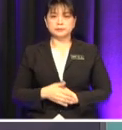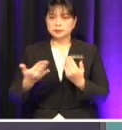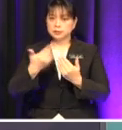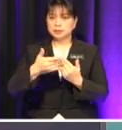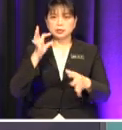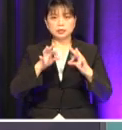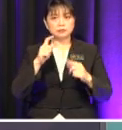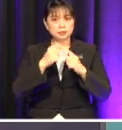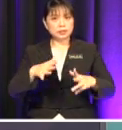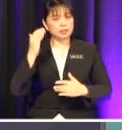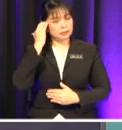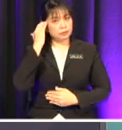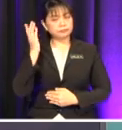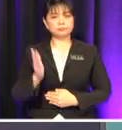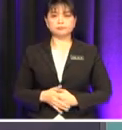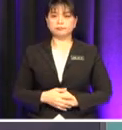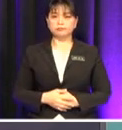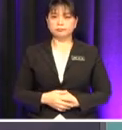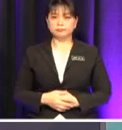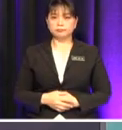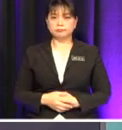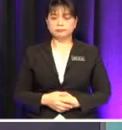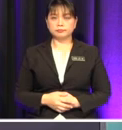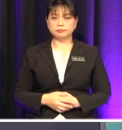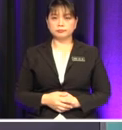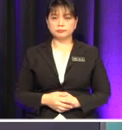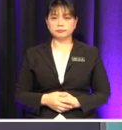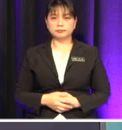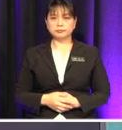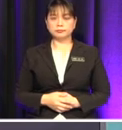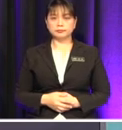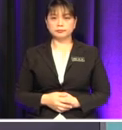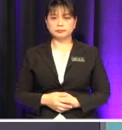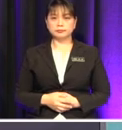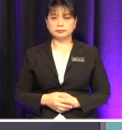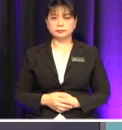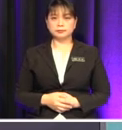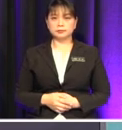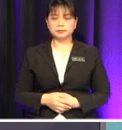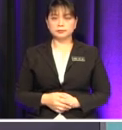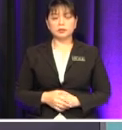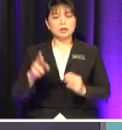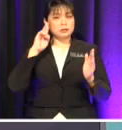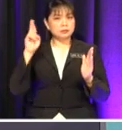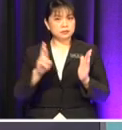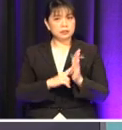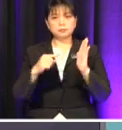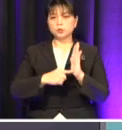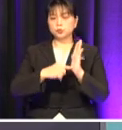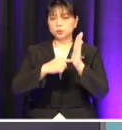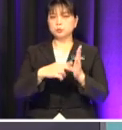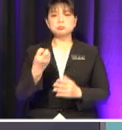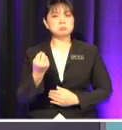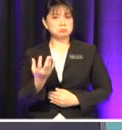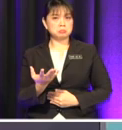tahu dia punya konsep Oke kita teruskan soal dan seterusnya raja di bawah menunjukkan beberapa